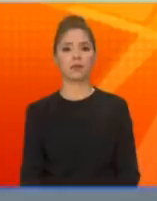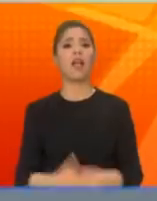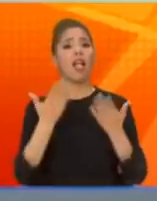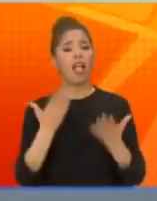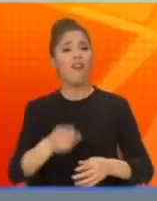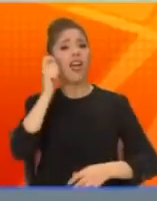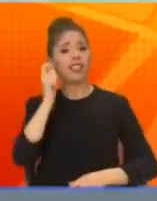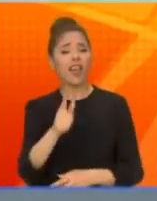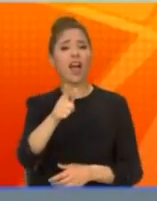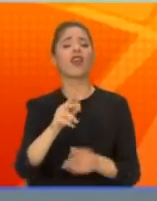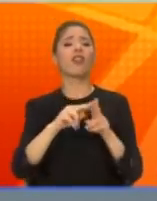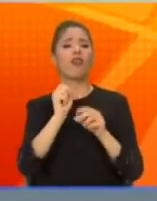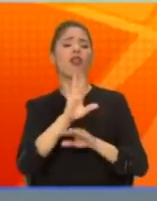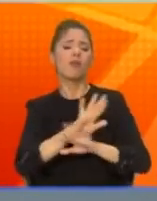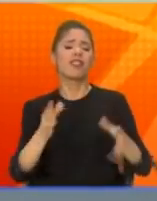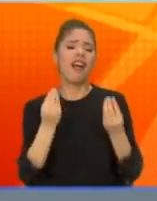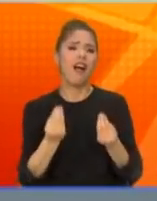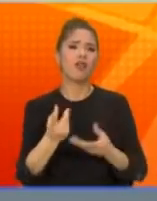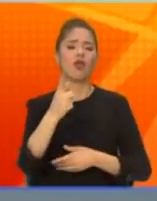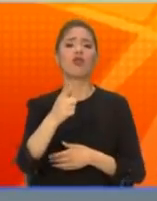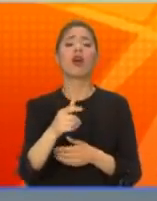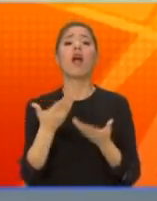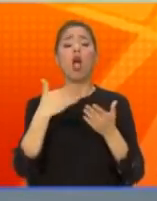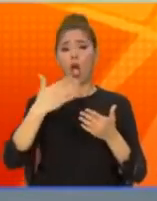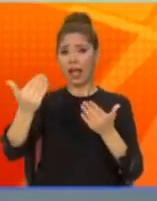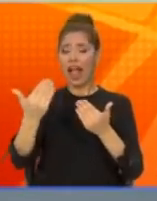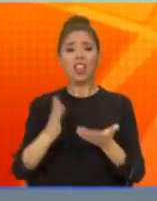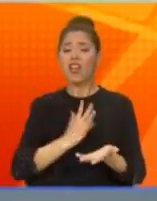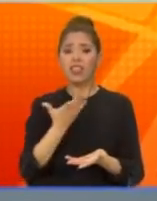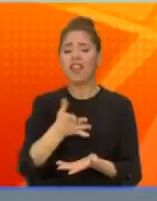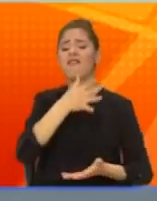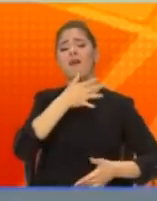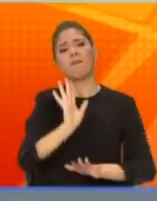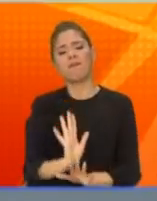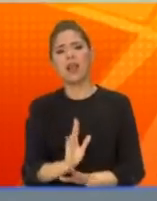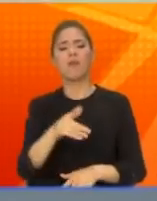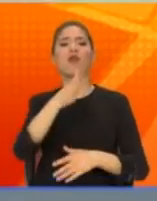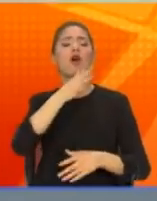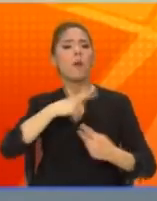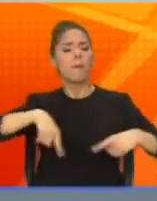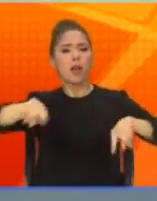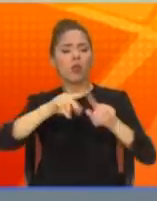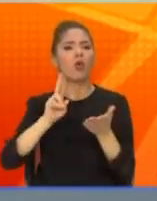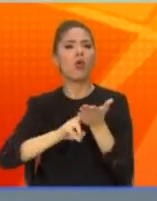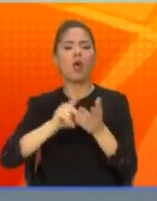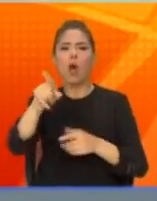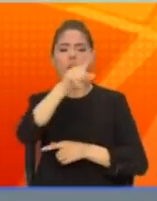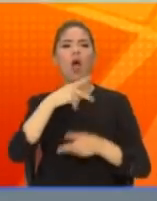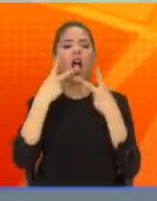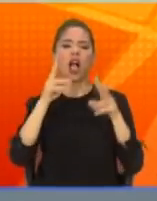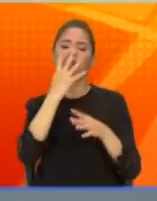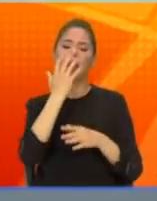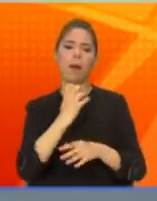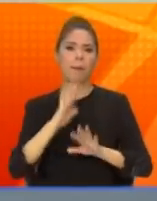Evet, gerçekten de bilse daha iyi olacak ama önümüzde ne var? Elbette şu an bilemiyoruz. Bilim kurulundan yapılacak açıklamayı bekliyoruz. Uzmanların